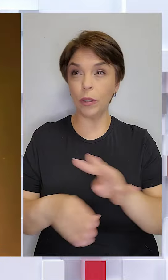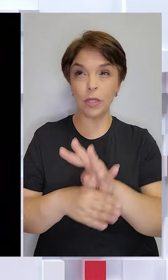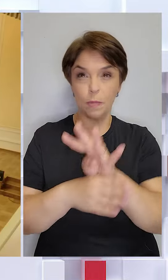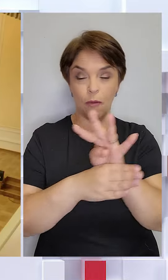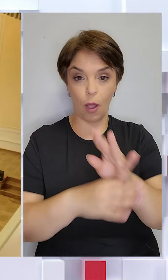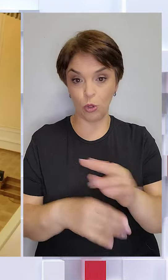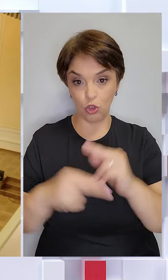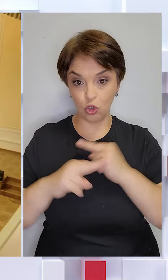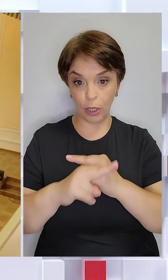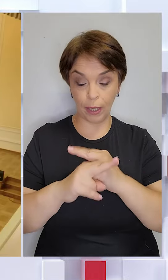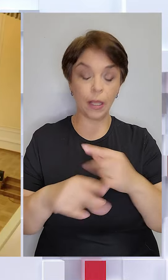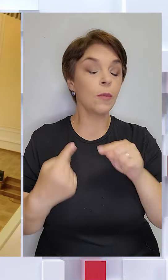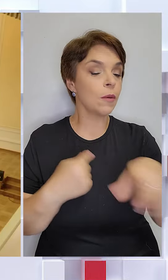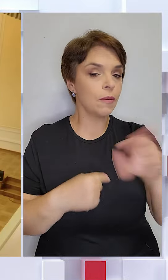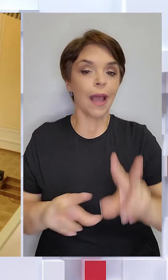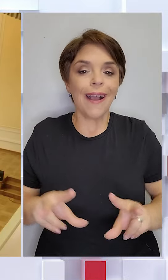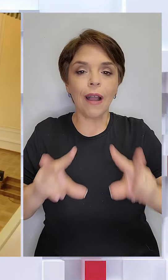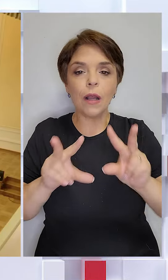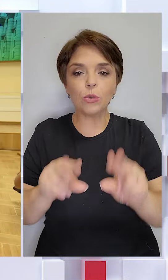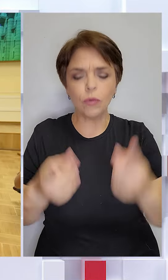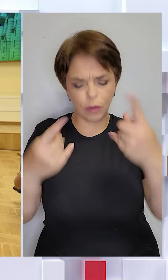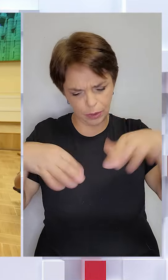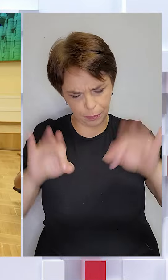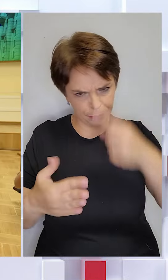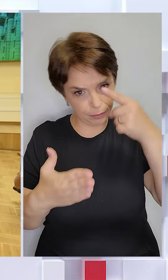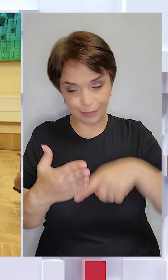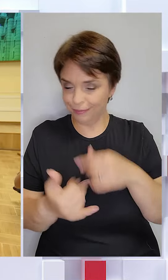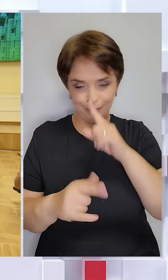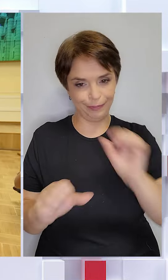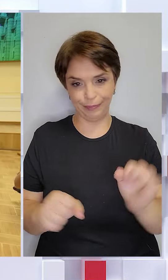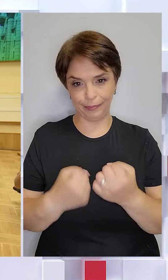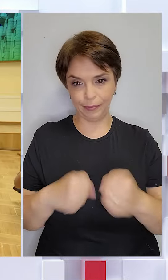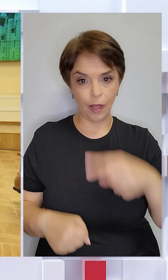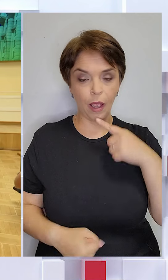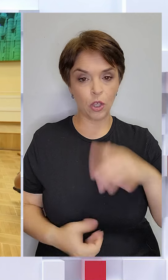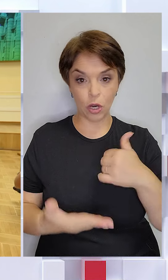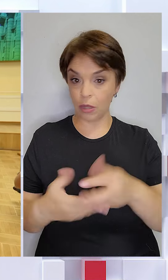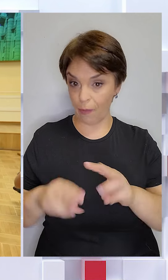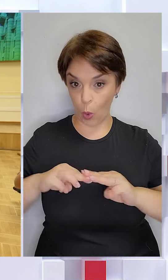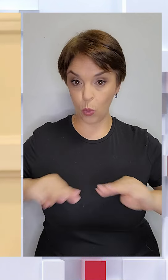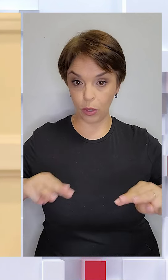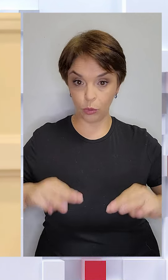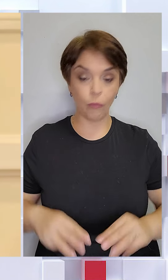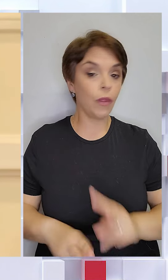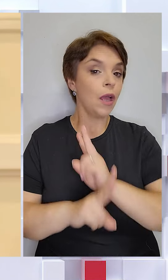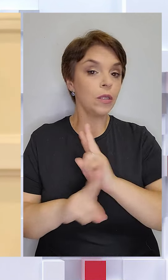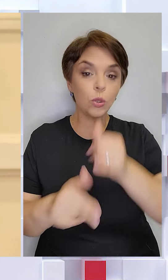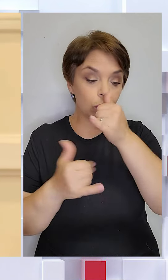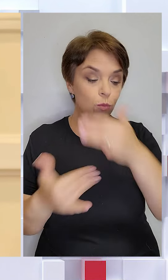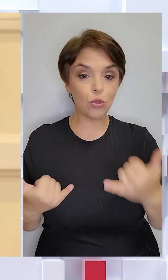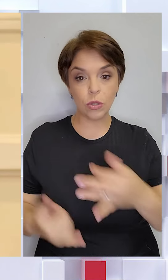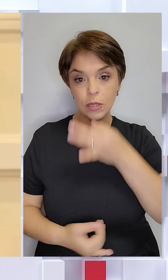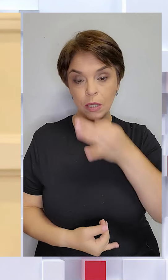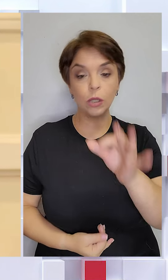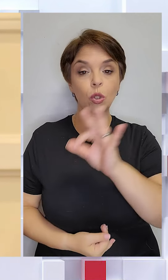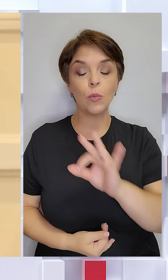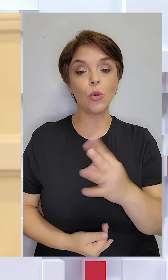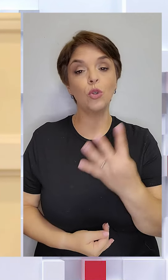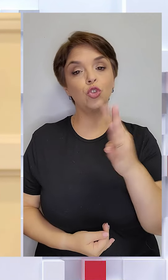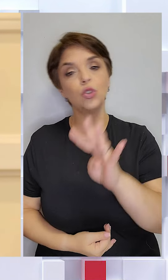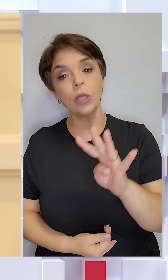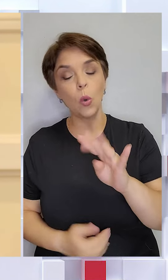збивають шахеди. Та попри все, гарантувати щось напевно неможливо, зізнається глава уряду. Ніхто не може сьогодні сказати про